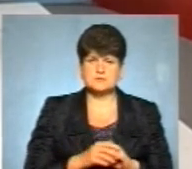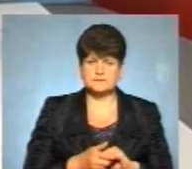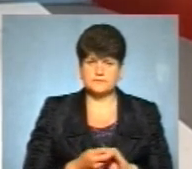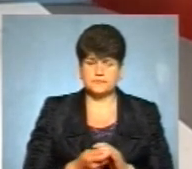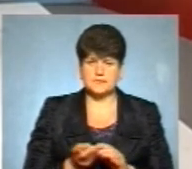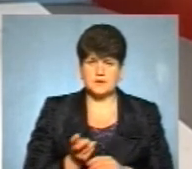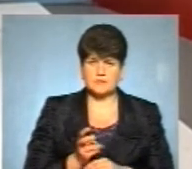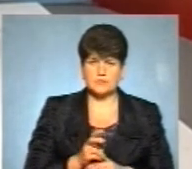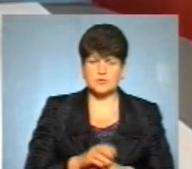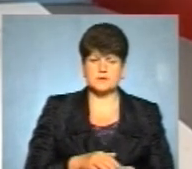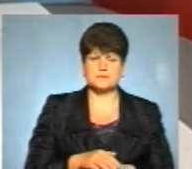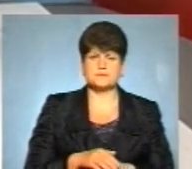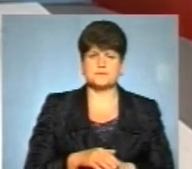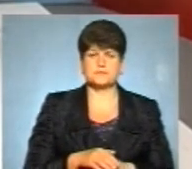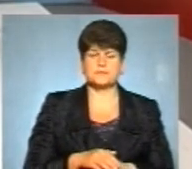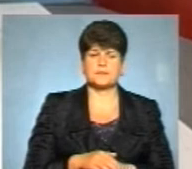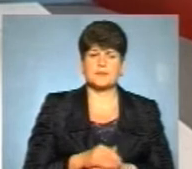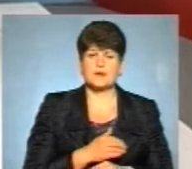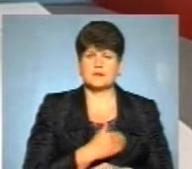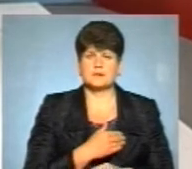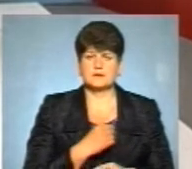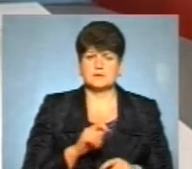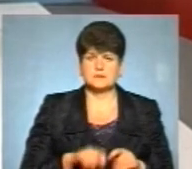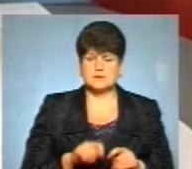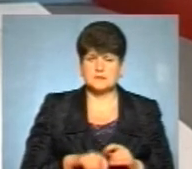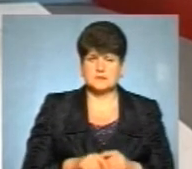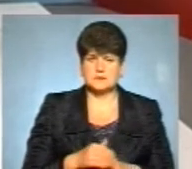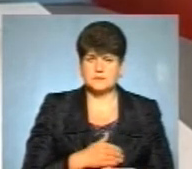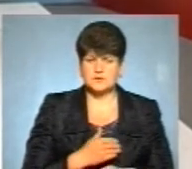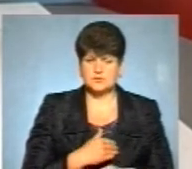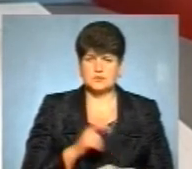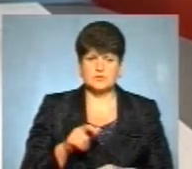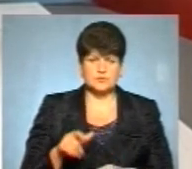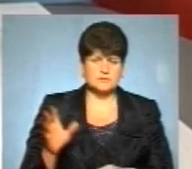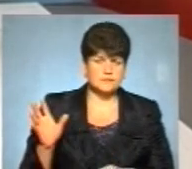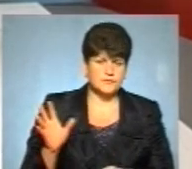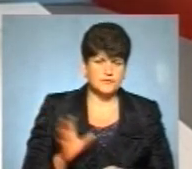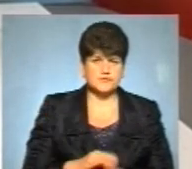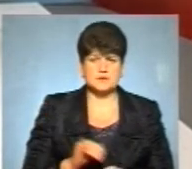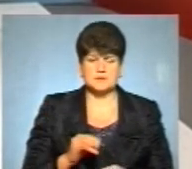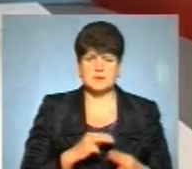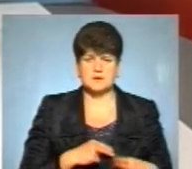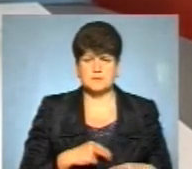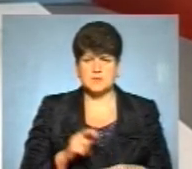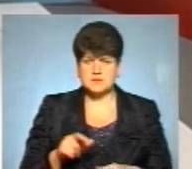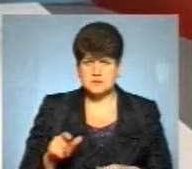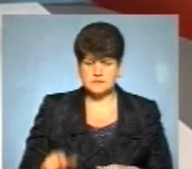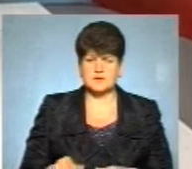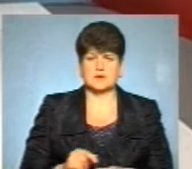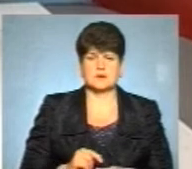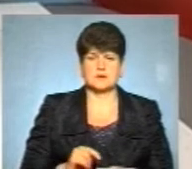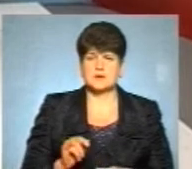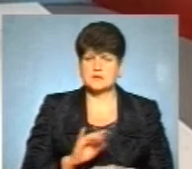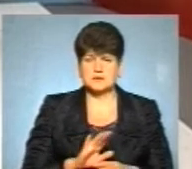торгово-розважальний центр, вимірювання температури як відвідувачам всім, так само самому і працівникам, ну і, звичайно,